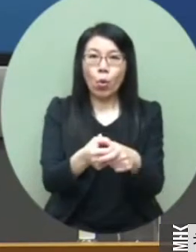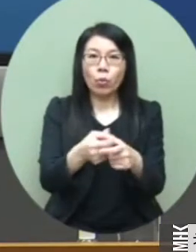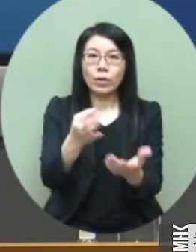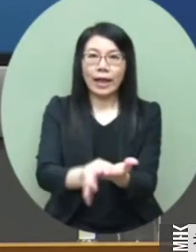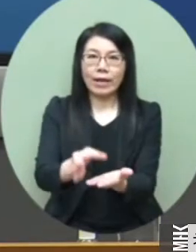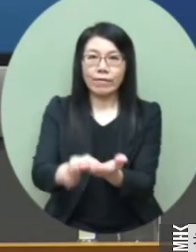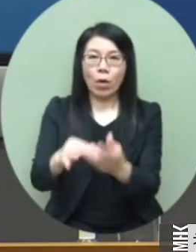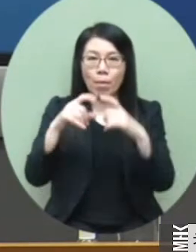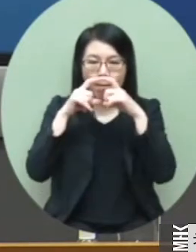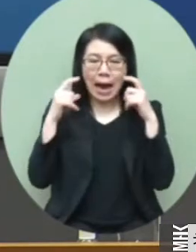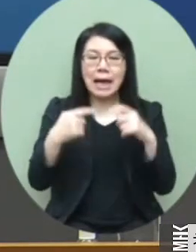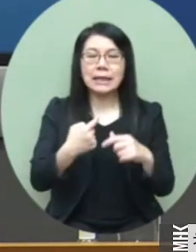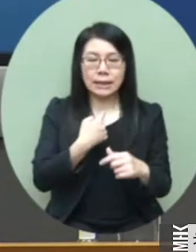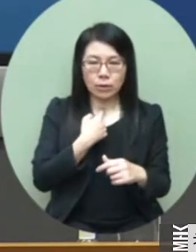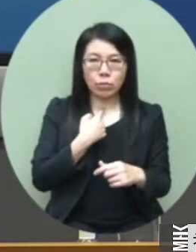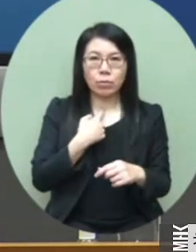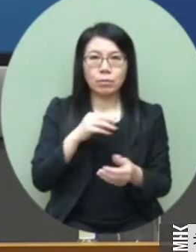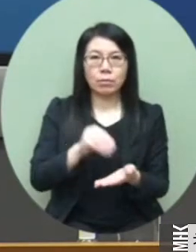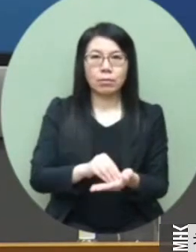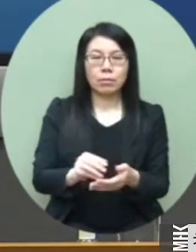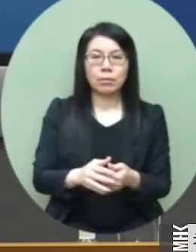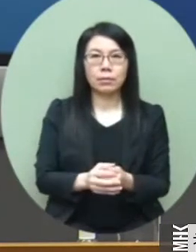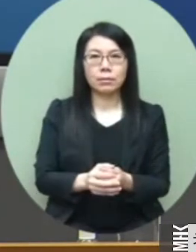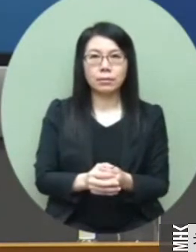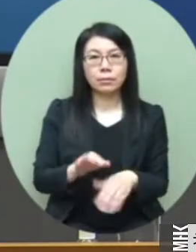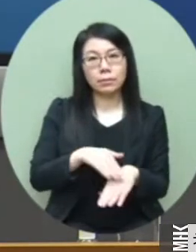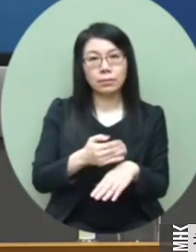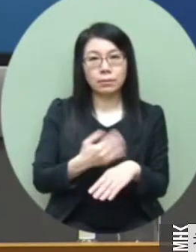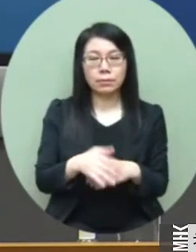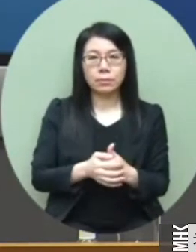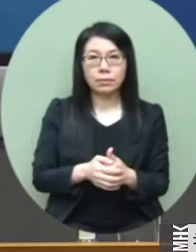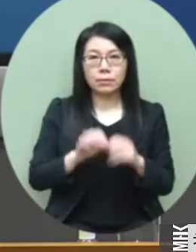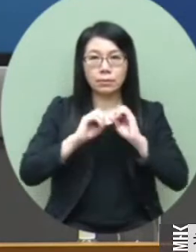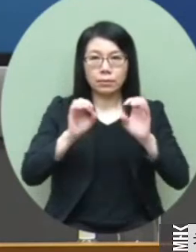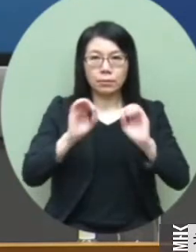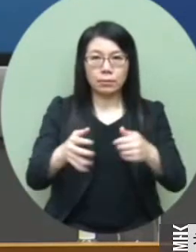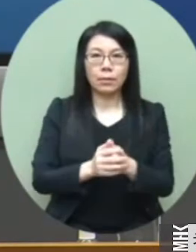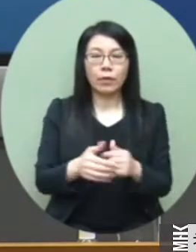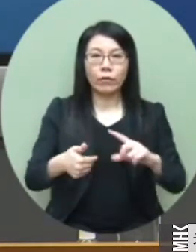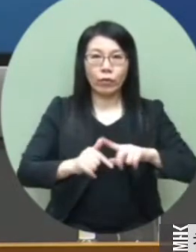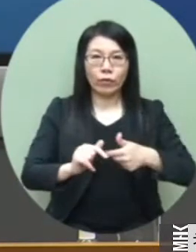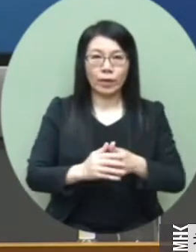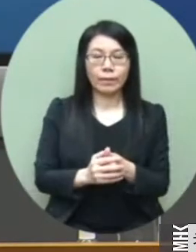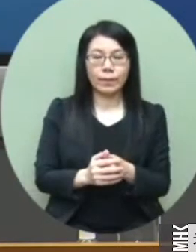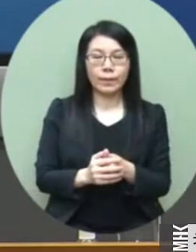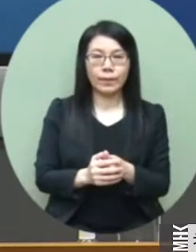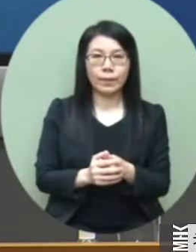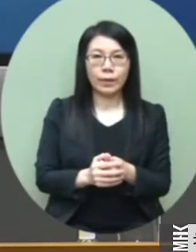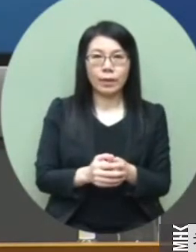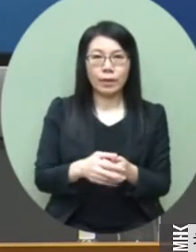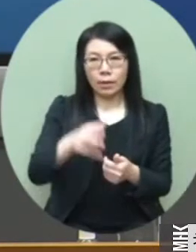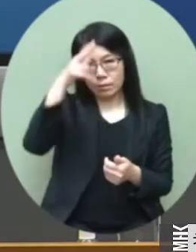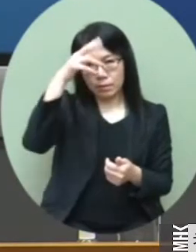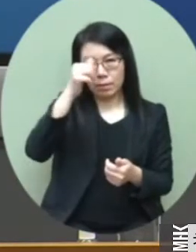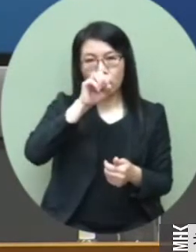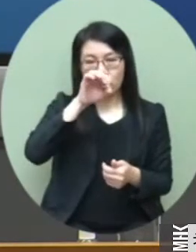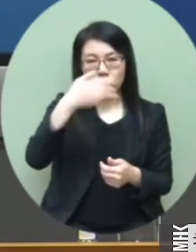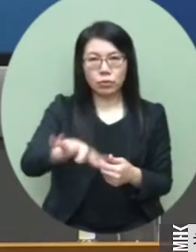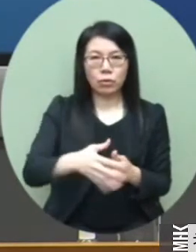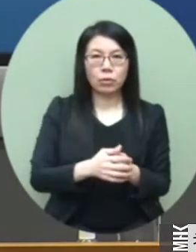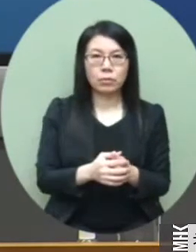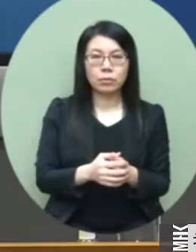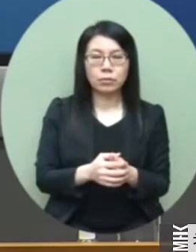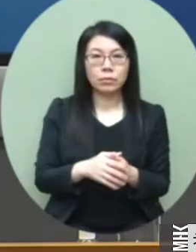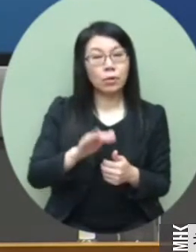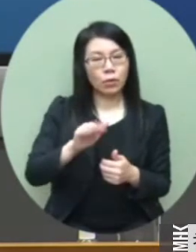佩戴口罩嘅要求。剛才咧公布嘅一啲嘅措施咧，行政長官都講過啦，都可以